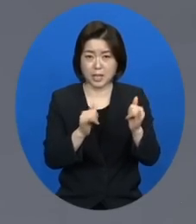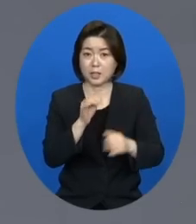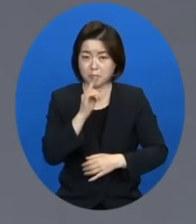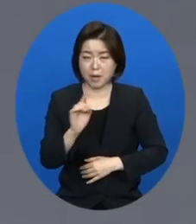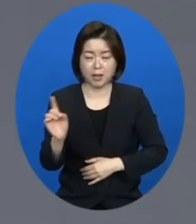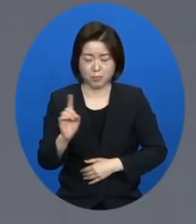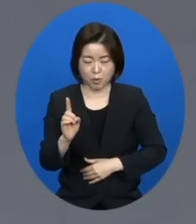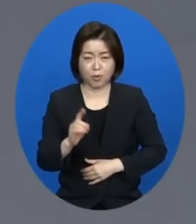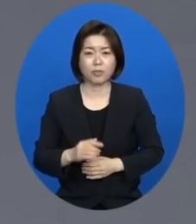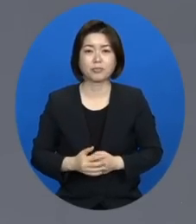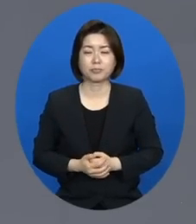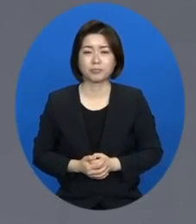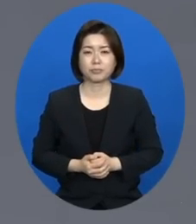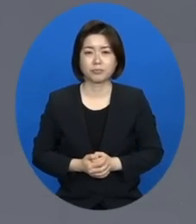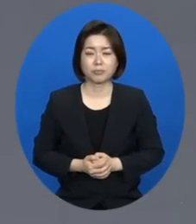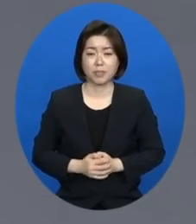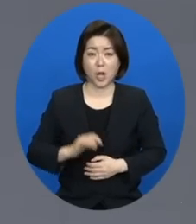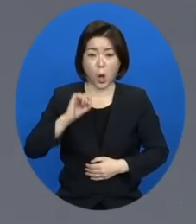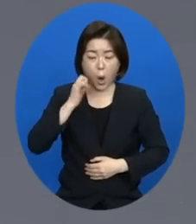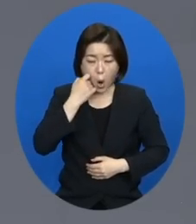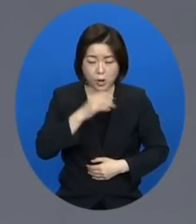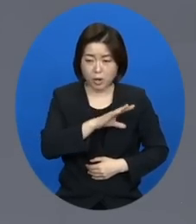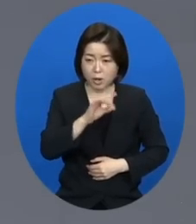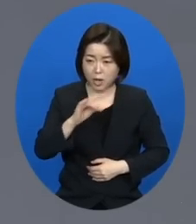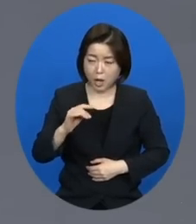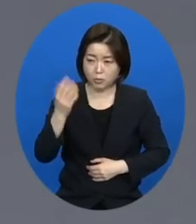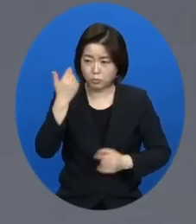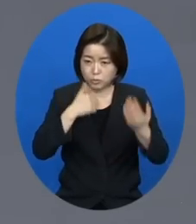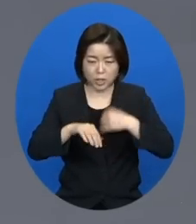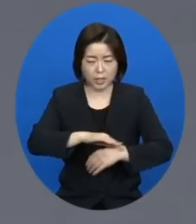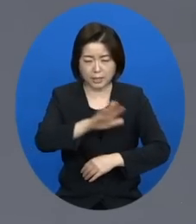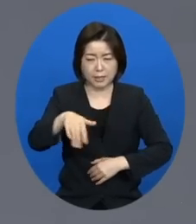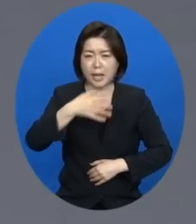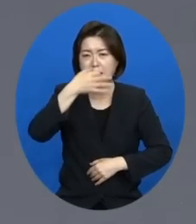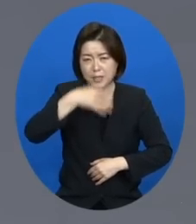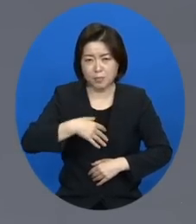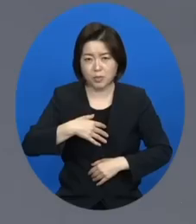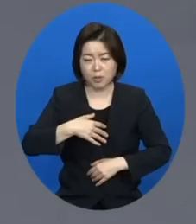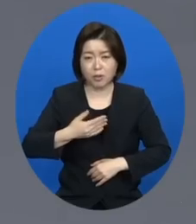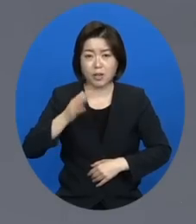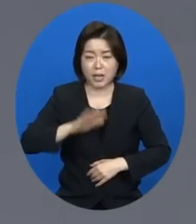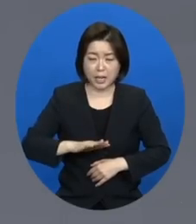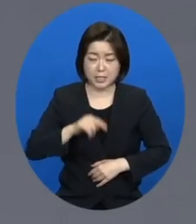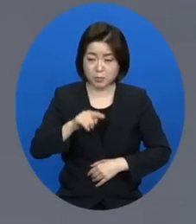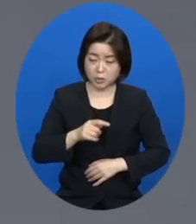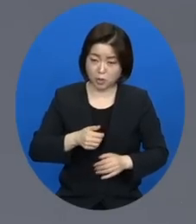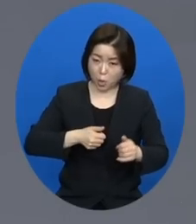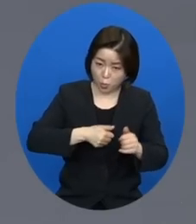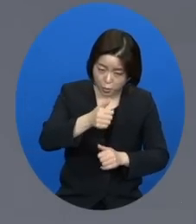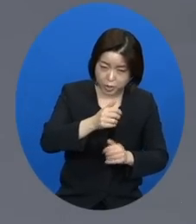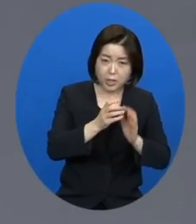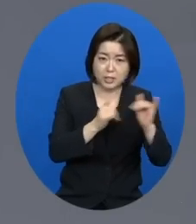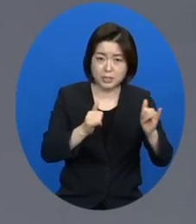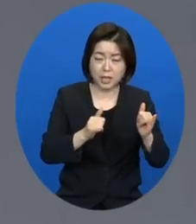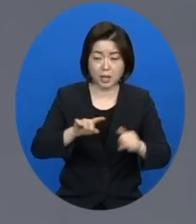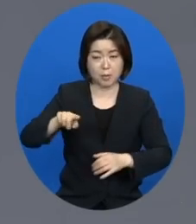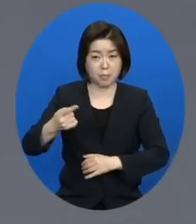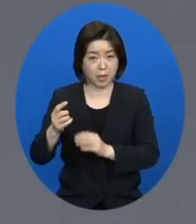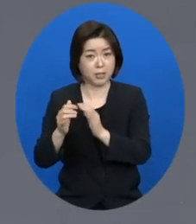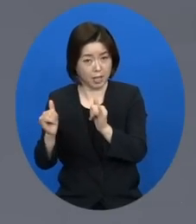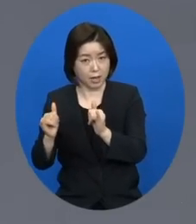잘 들어보세요. 역경은 종종 누구에게나 힘들다. 그러나 역경을 견뎌내는 사람이 100명이라고